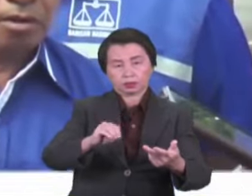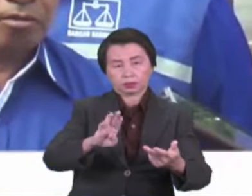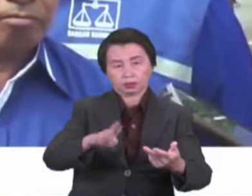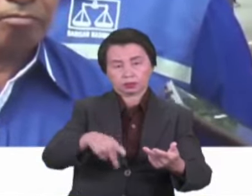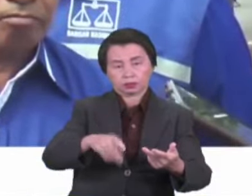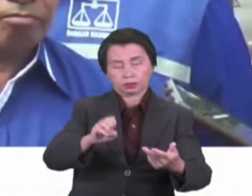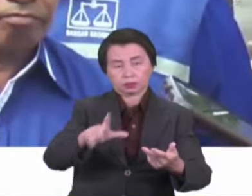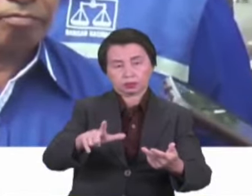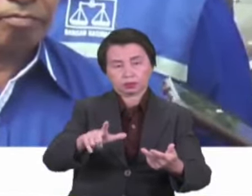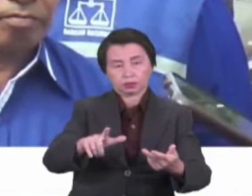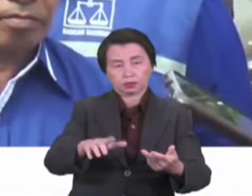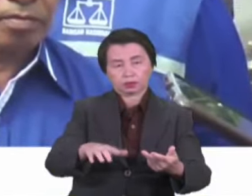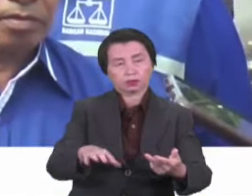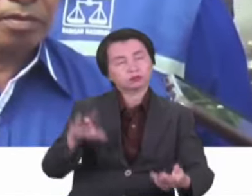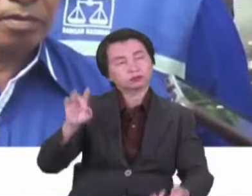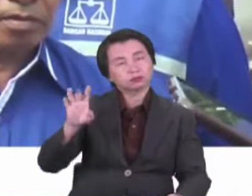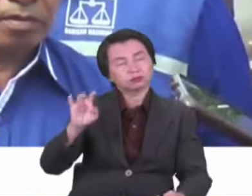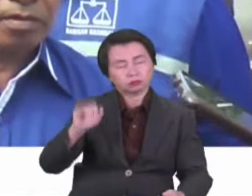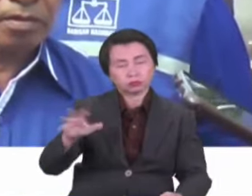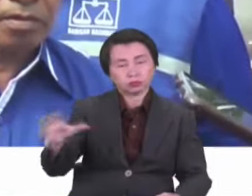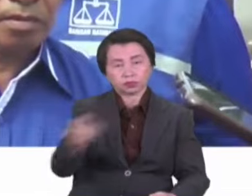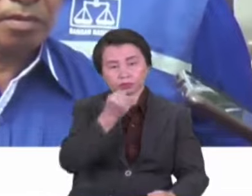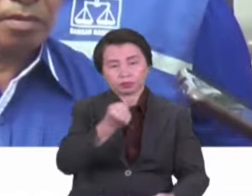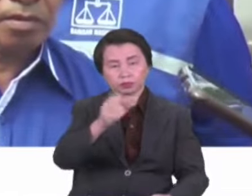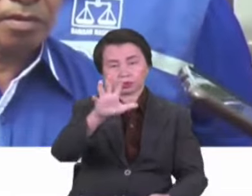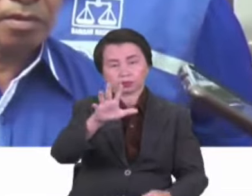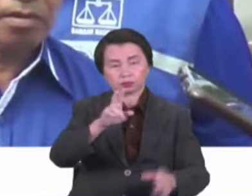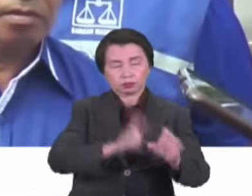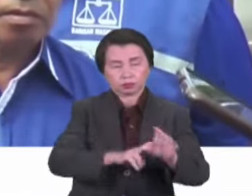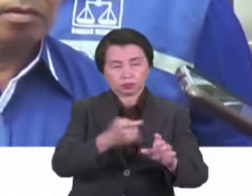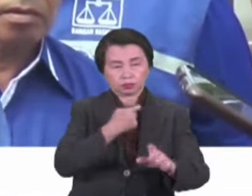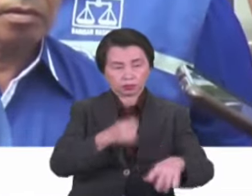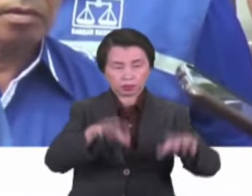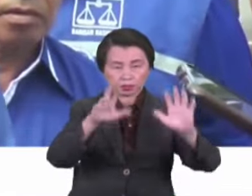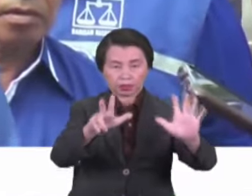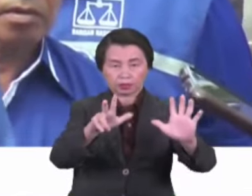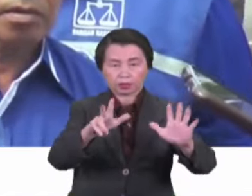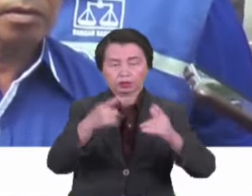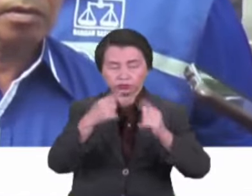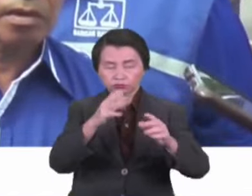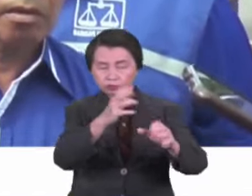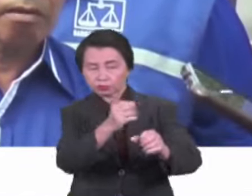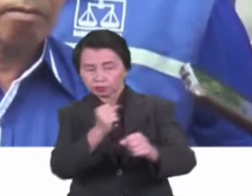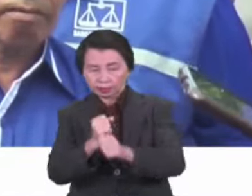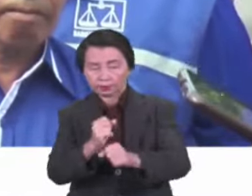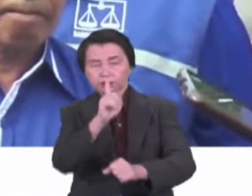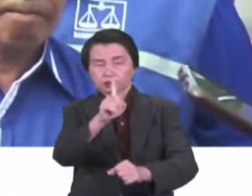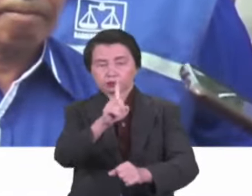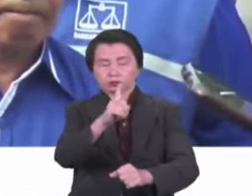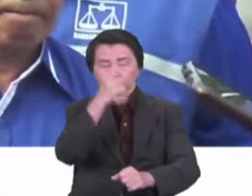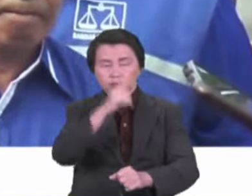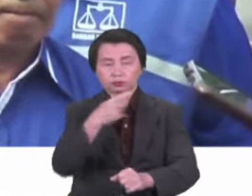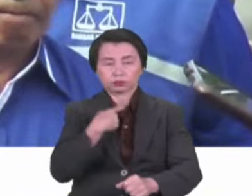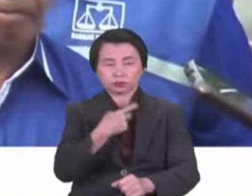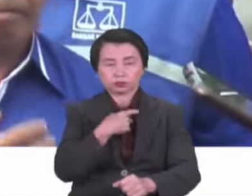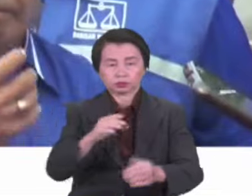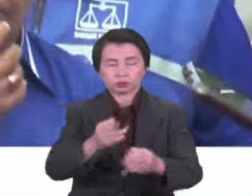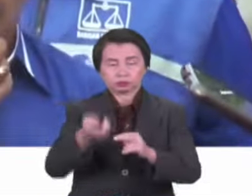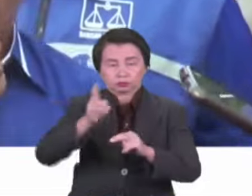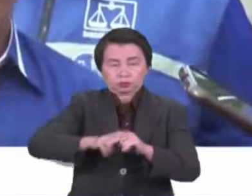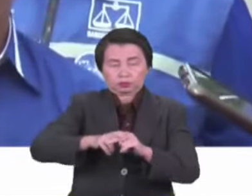InsyaAllah kita akan dapat sekurang-kurangnya 5 kerusi daripada 8. Kita cuba dapat lagi satu untuk kita